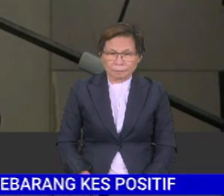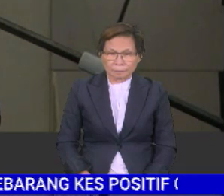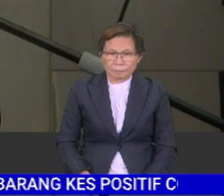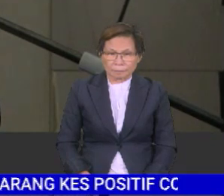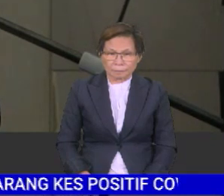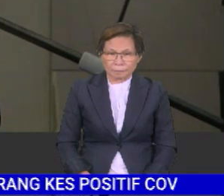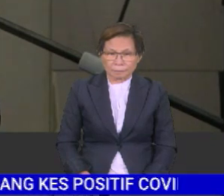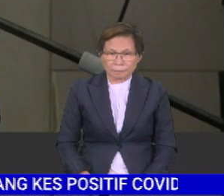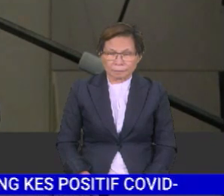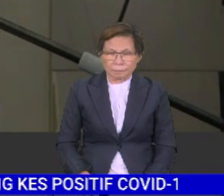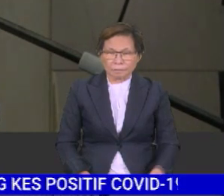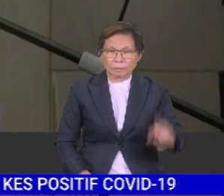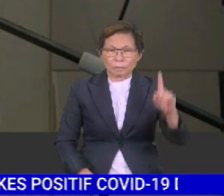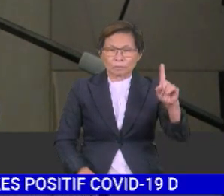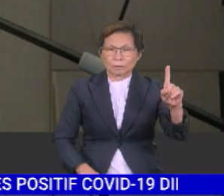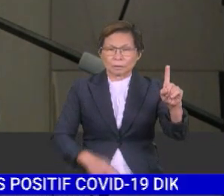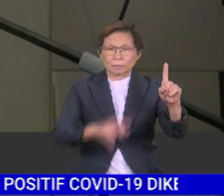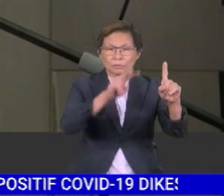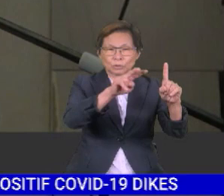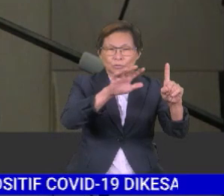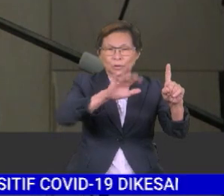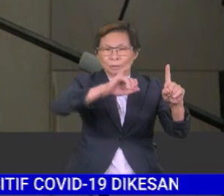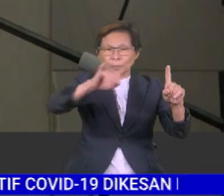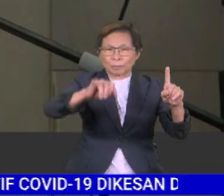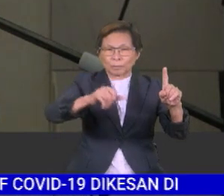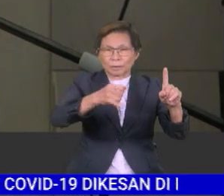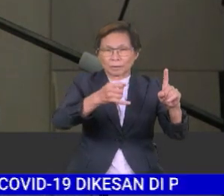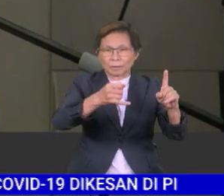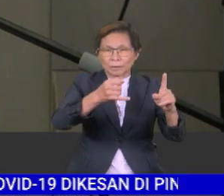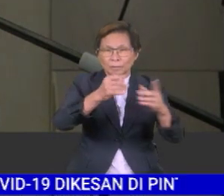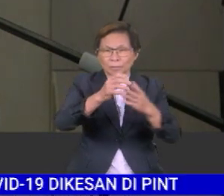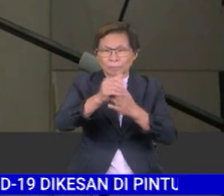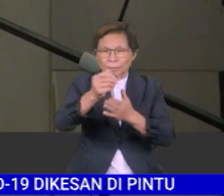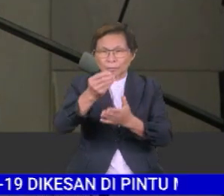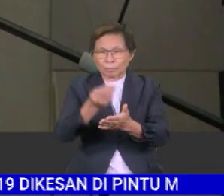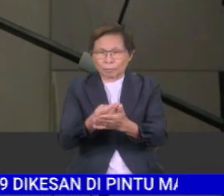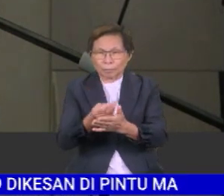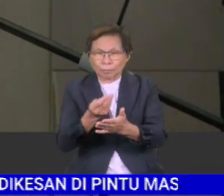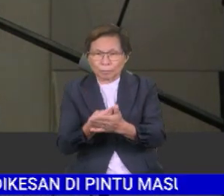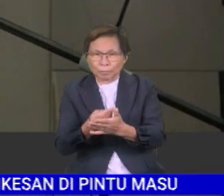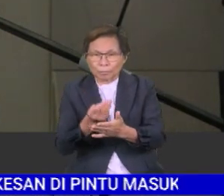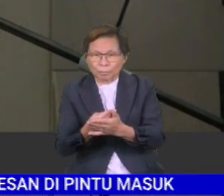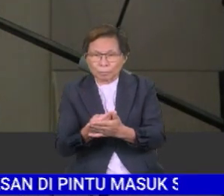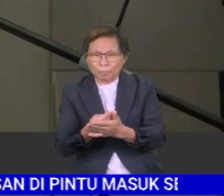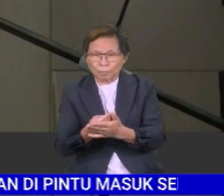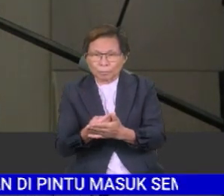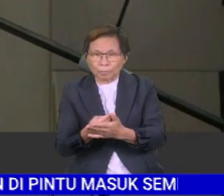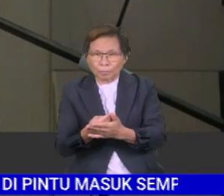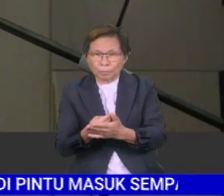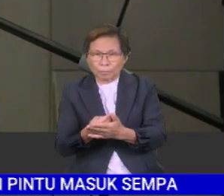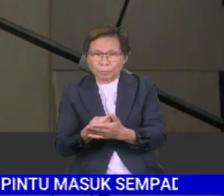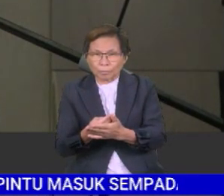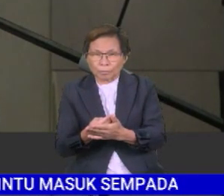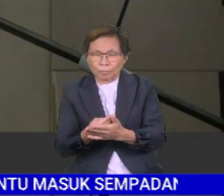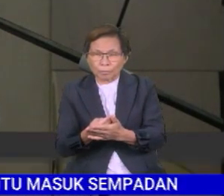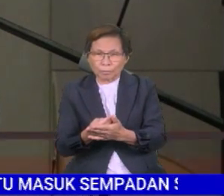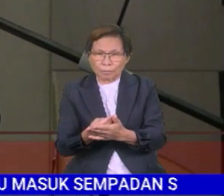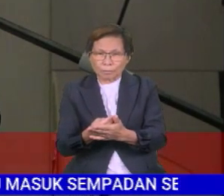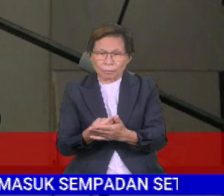RM 175 million of financial penalties. But this track record must